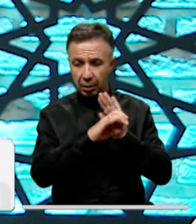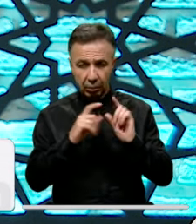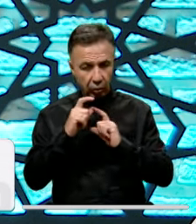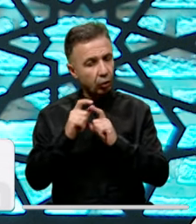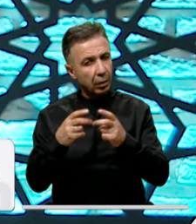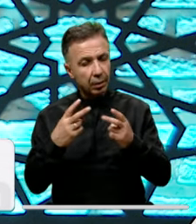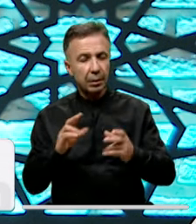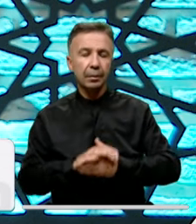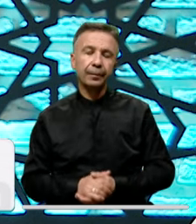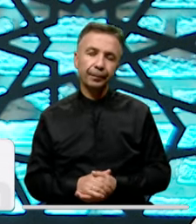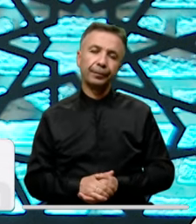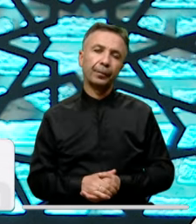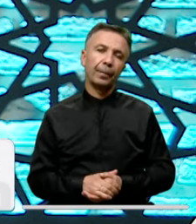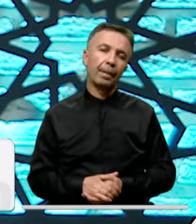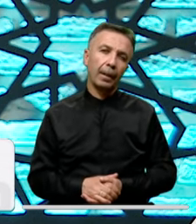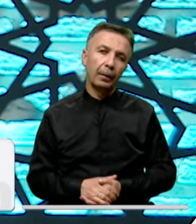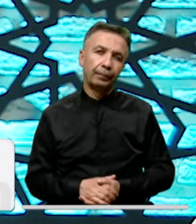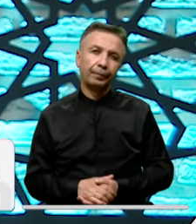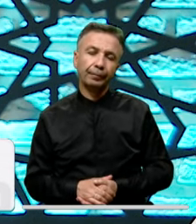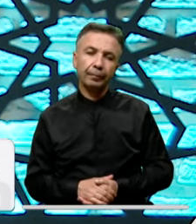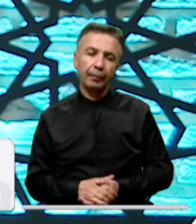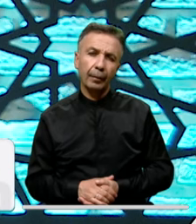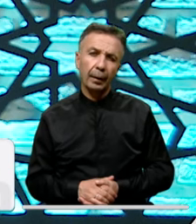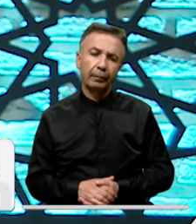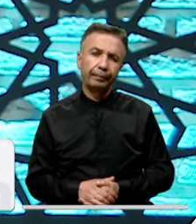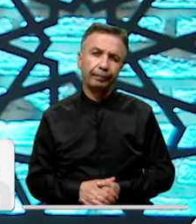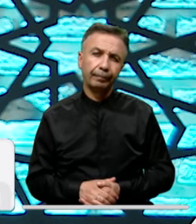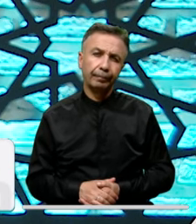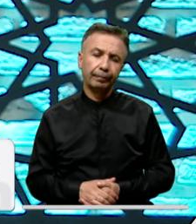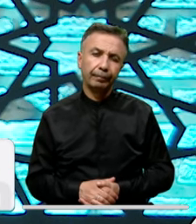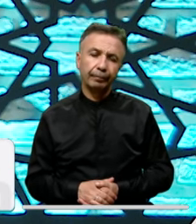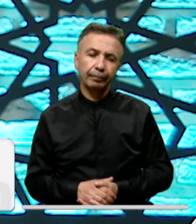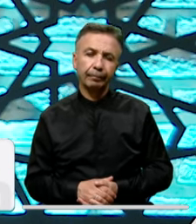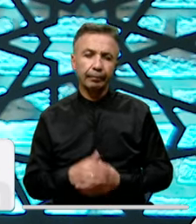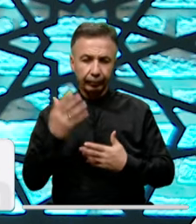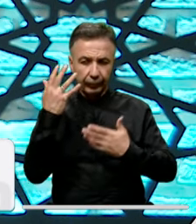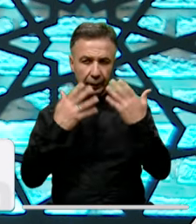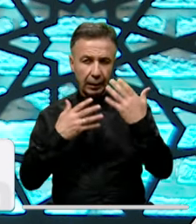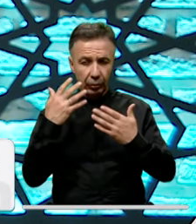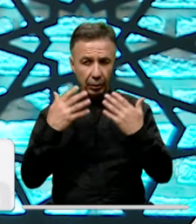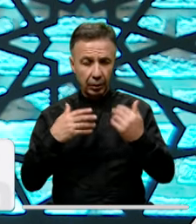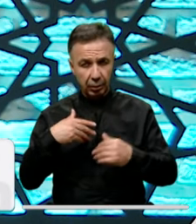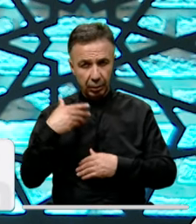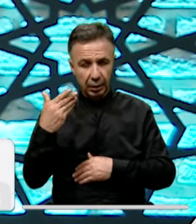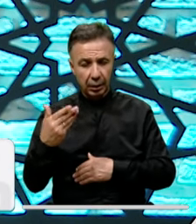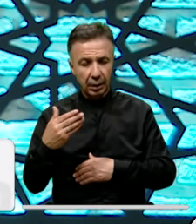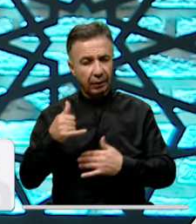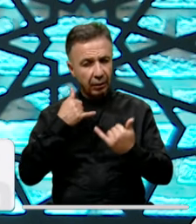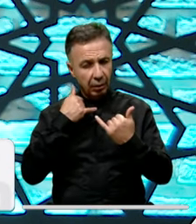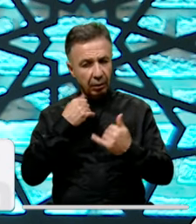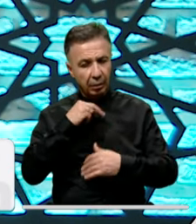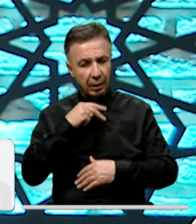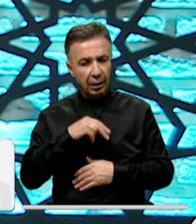soruları kıymetli hocama yayın içerisinde aktarmaya gayret ederim. Ekranlarda ilerleyen dakikalarda da yine telefon numaramız,